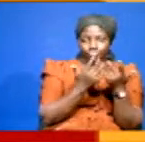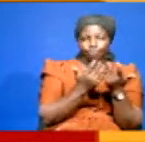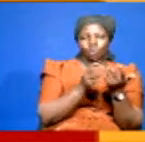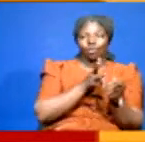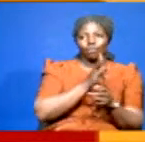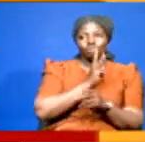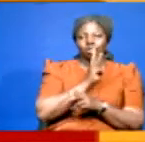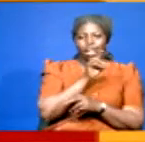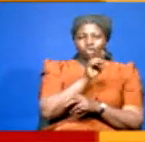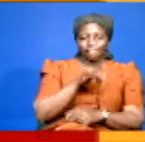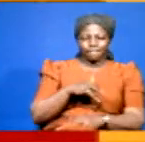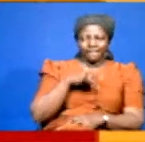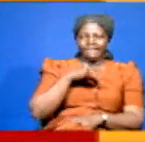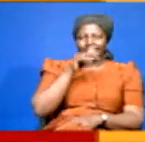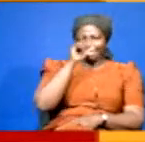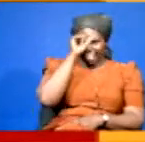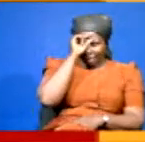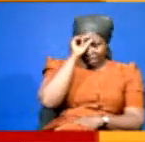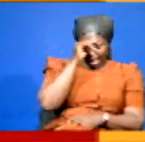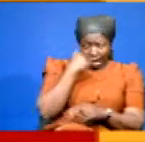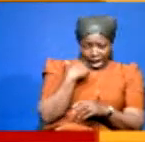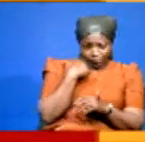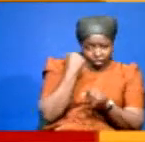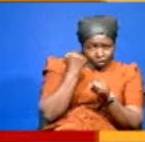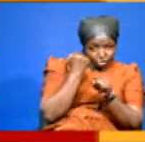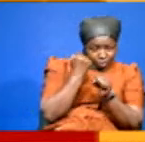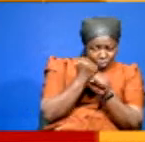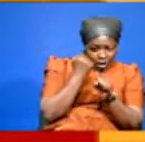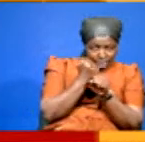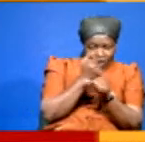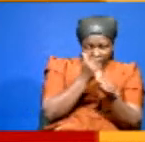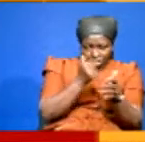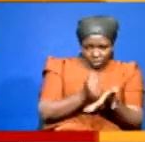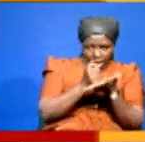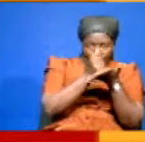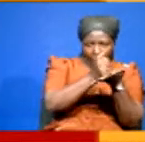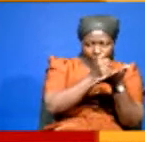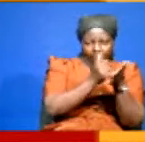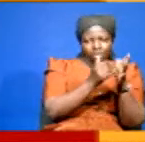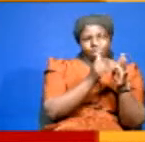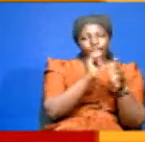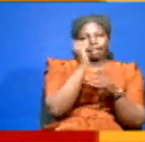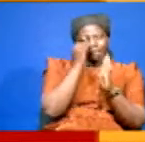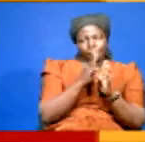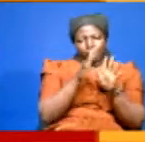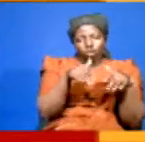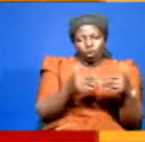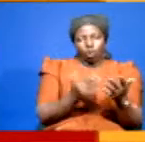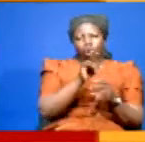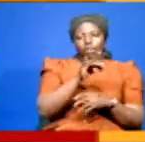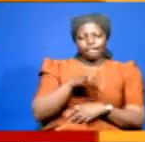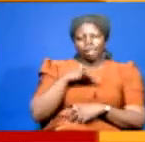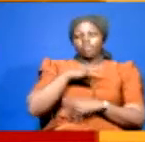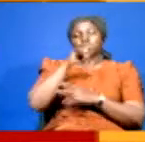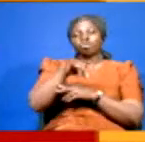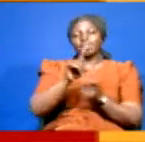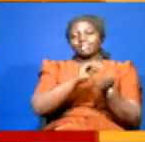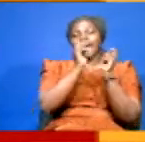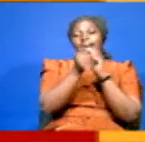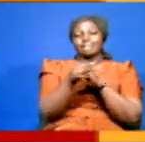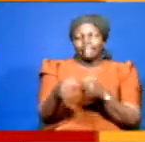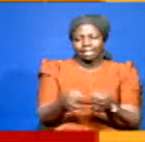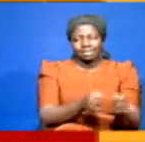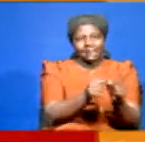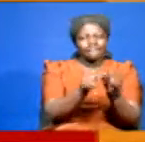ambao umechukuliwa ni ule ambao unamsaidia mwananchi, ama unahisi ya kwamba tunastahili kubadilisha ile strategy angalau kukabiliana na